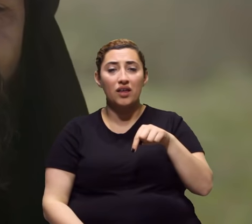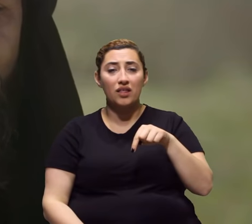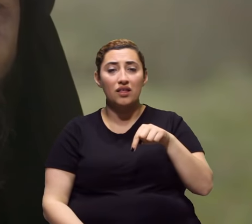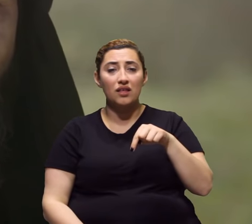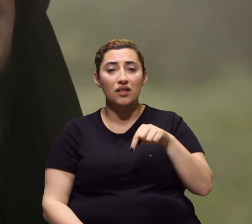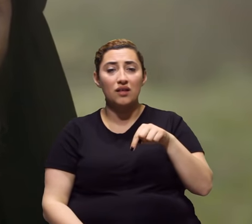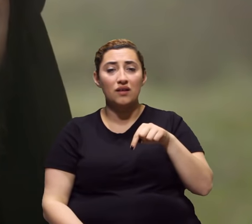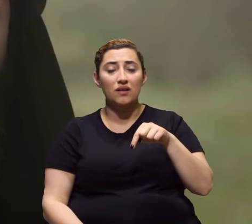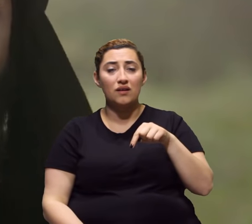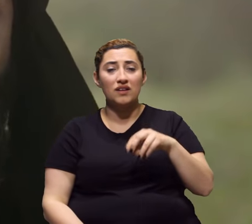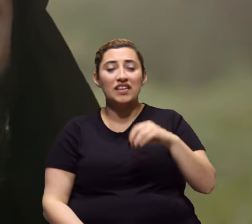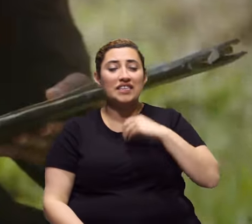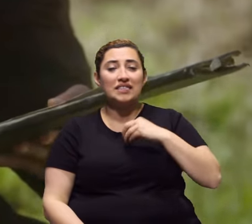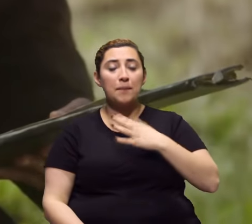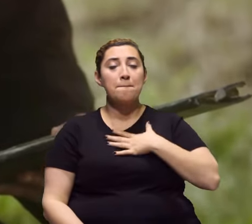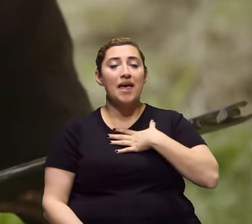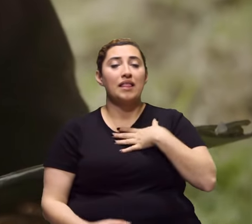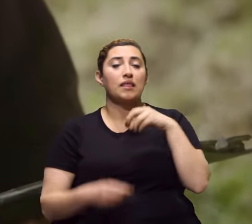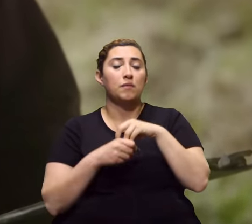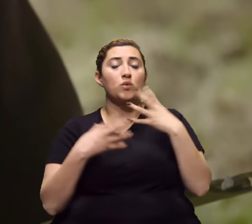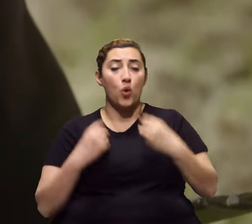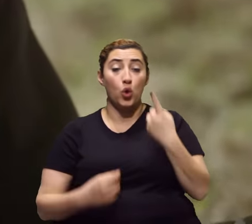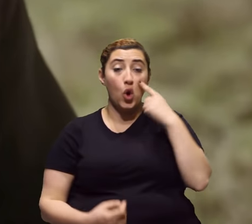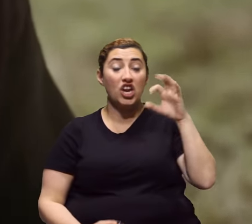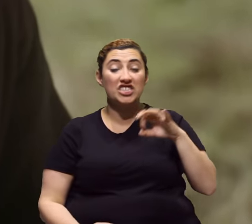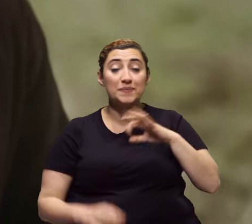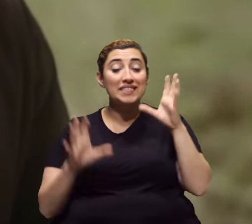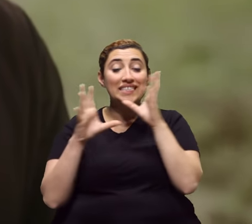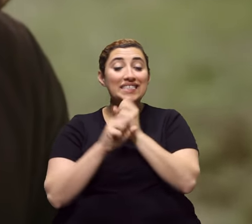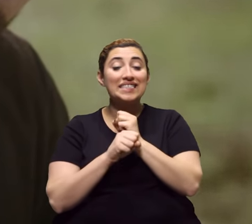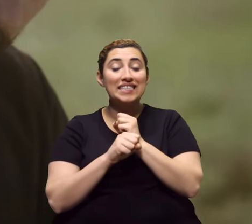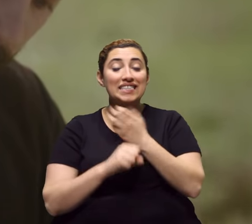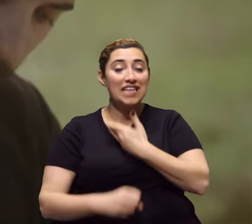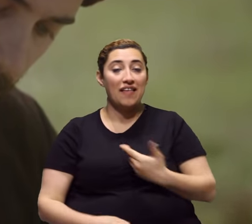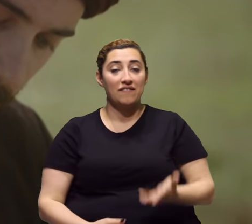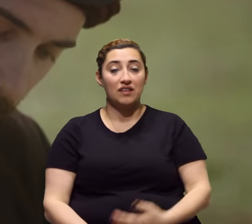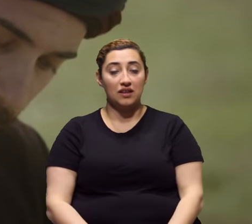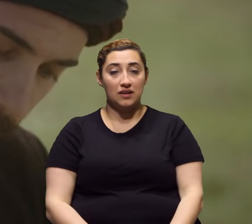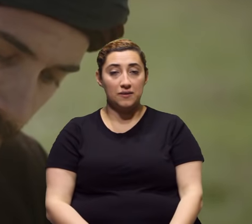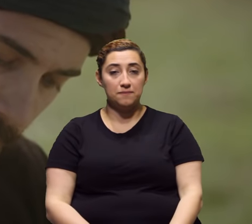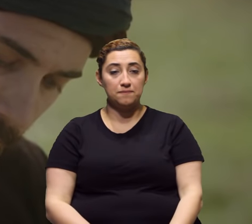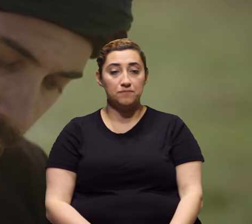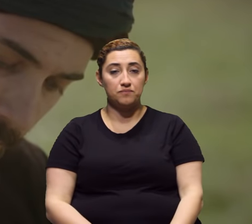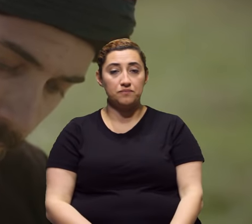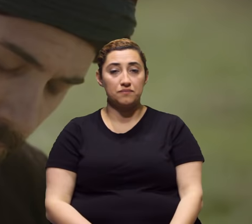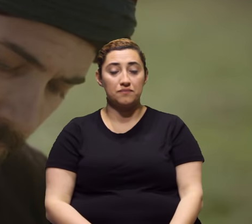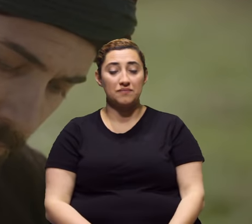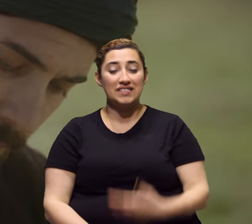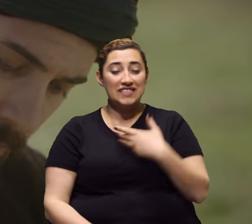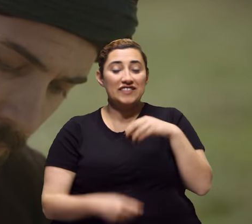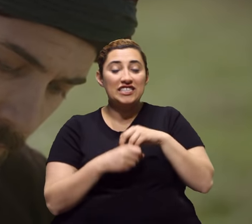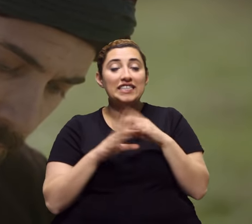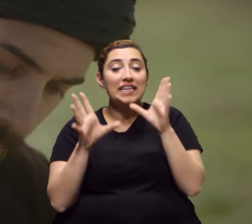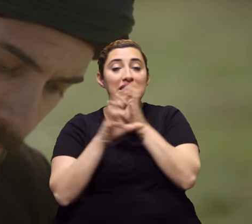Kogul benli ya kul. Gör şimdi gizli seyri. Seyir içindeki